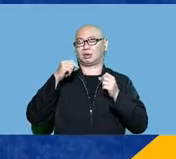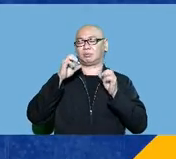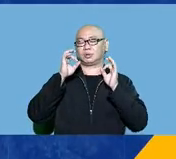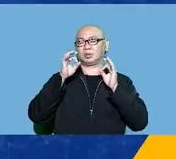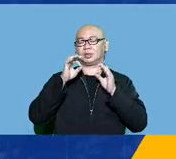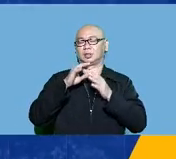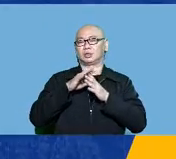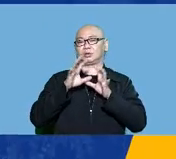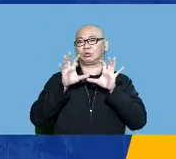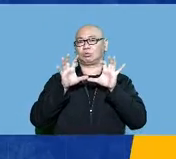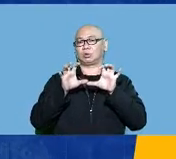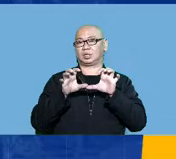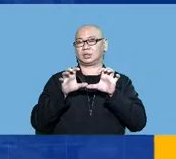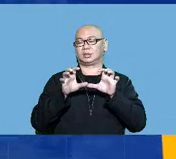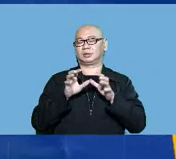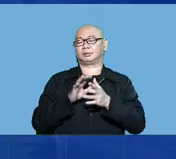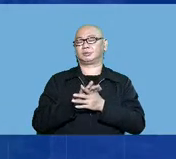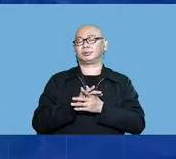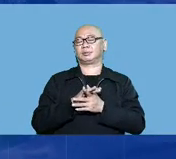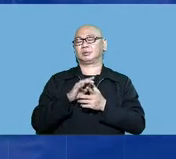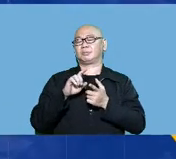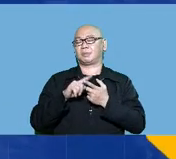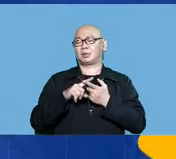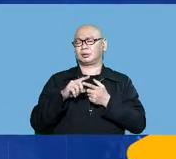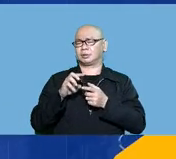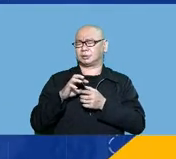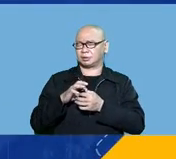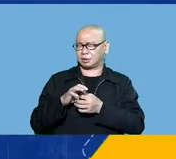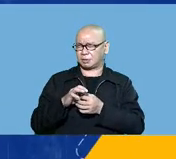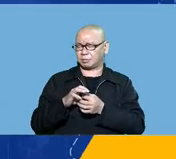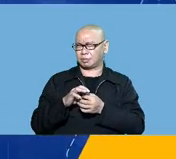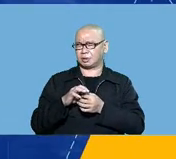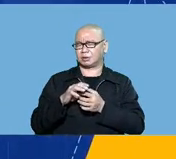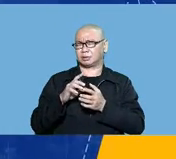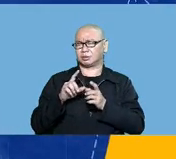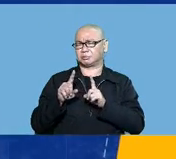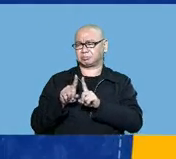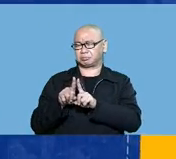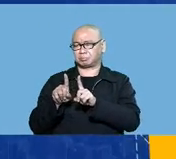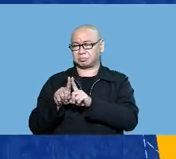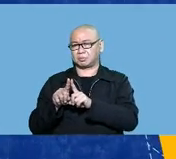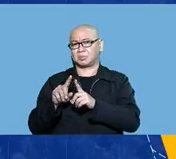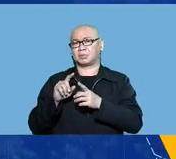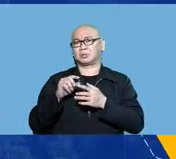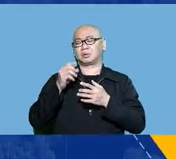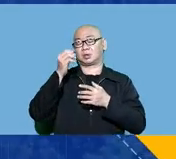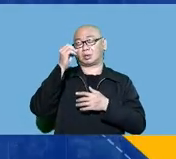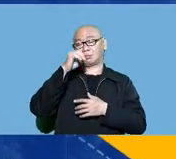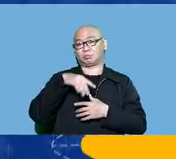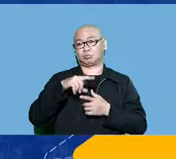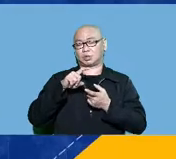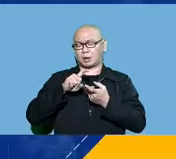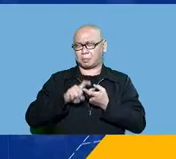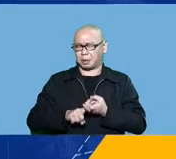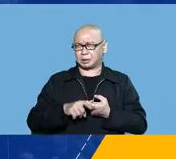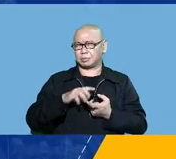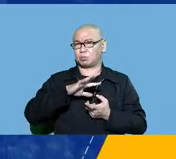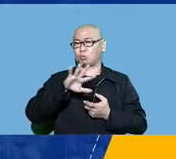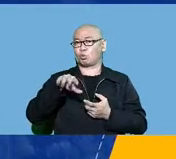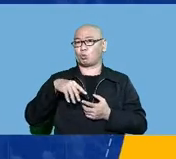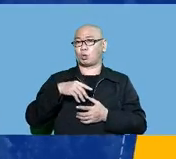Universitas Negeri Semarang, teman sejawat, tamu undangan, sahabat, seluruh keluarga dan